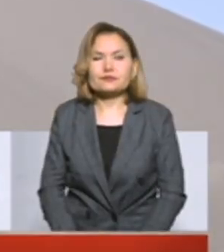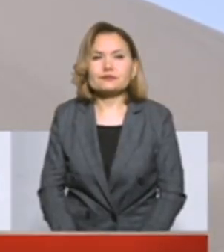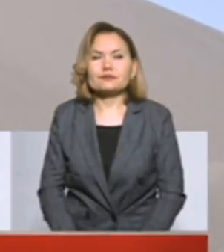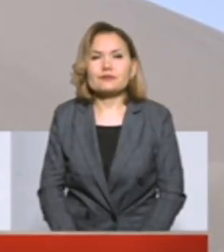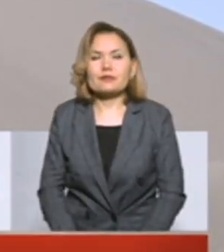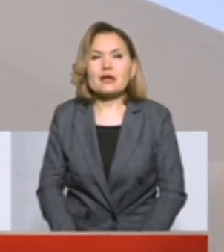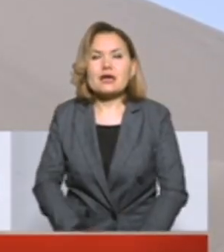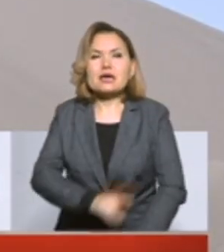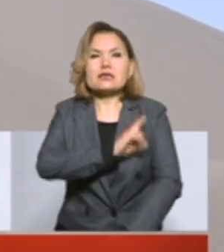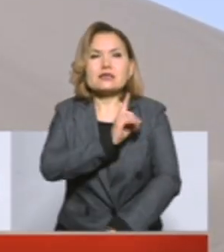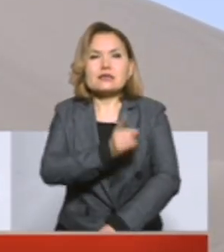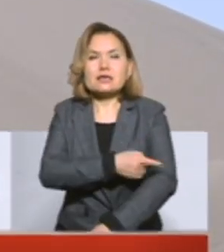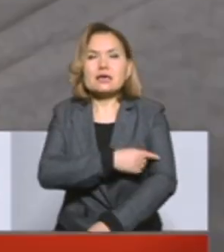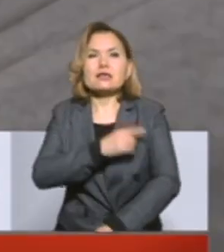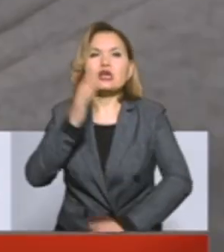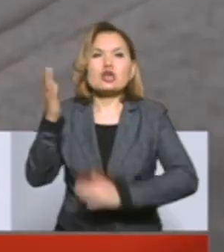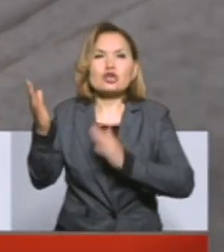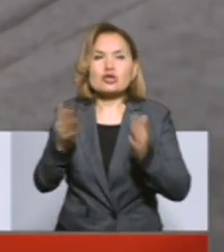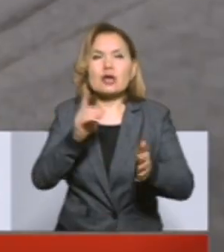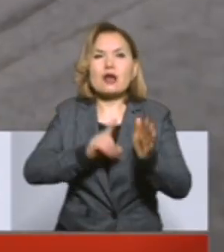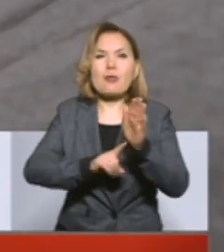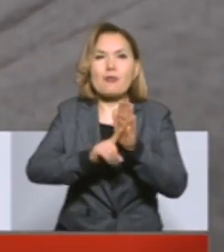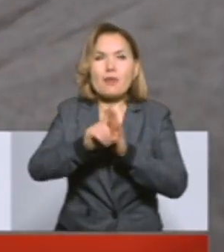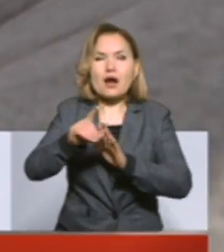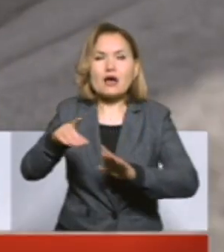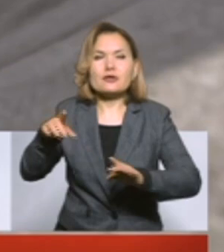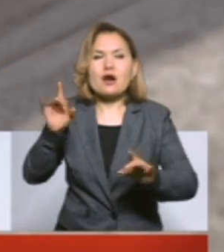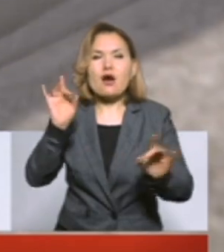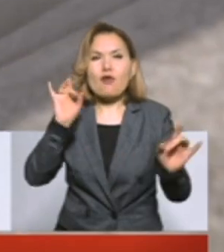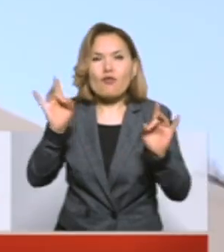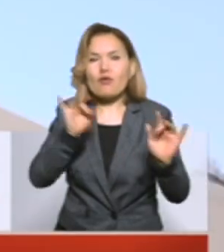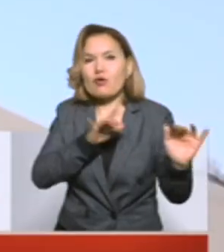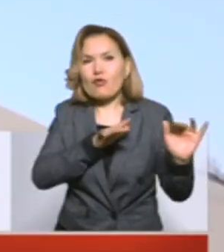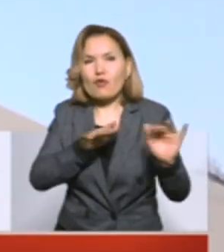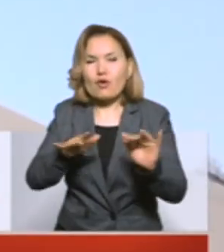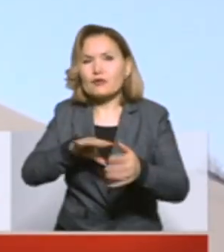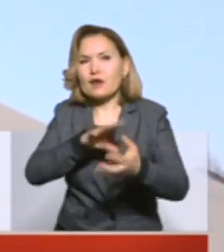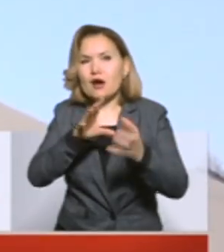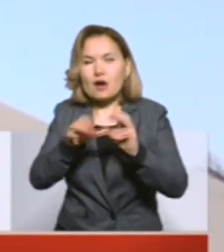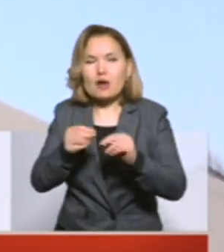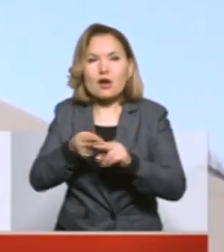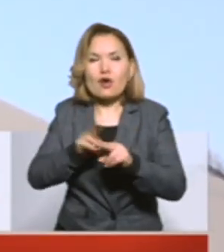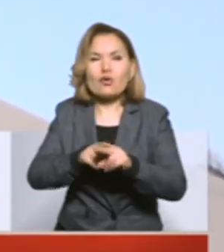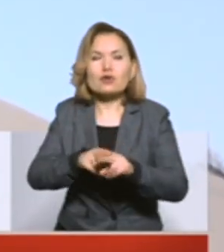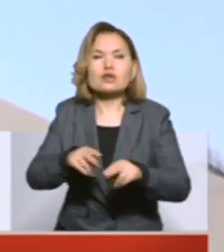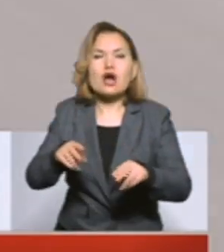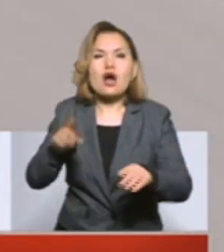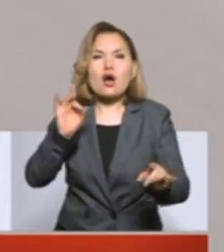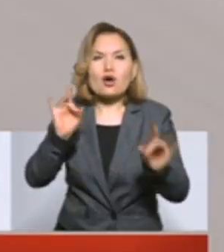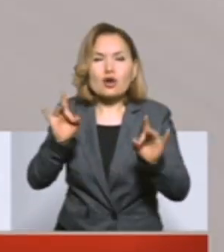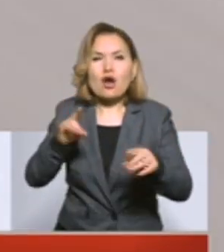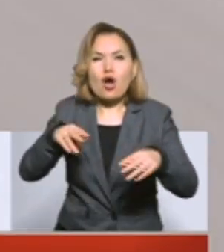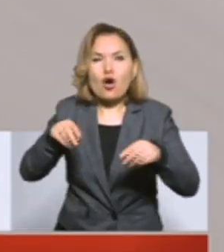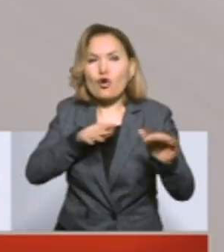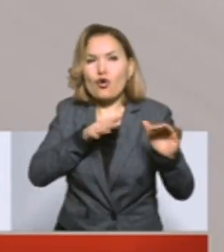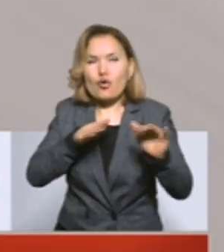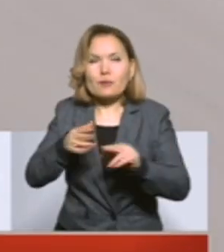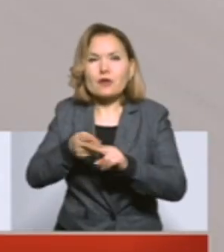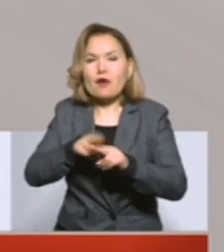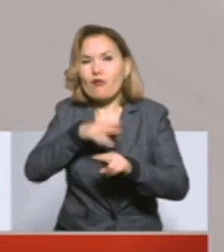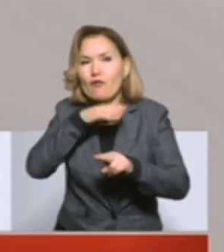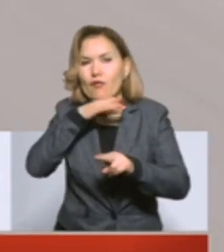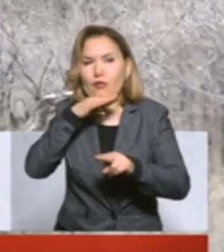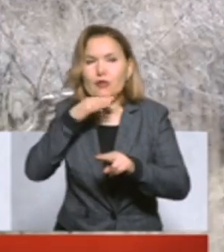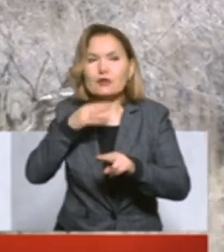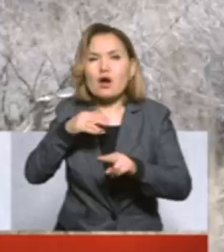Қатты жел соқса, мұндағы құм сырғып, ұшақтың гүрілі сияқты дыбыс шығарады. Сондықтан да бұл жер айғай құм аталып кеткен. Құмды тауды көруге туристер биыл да көп келіп